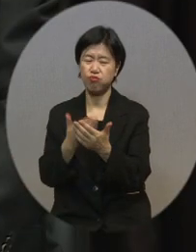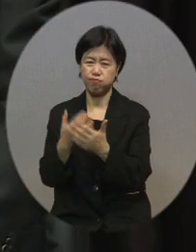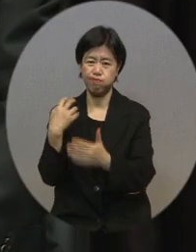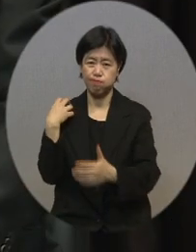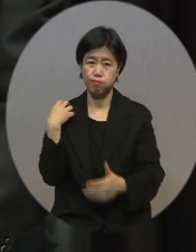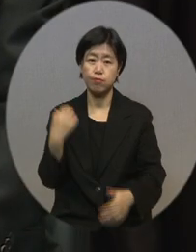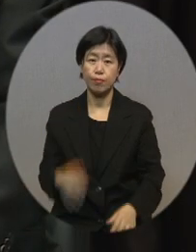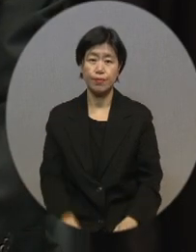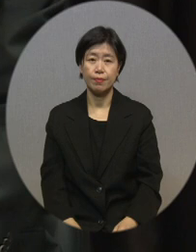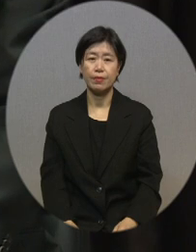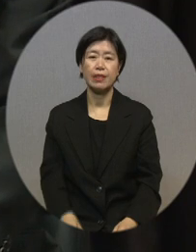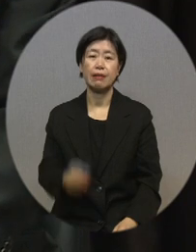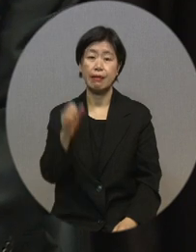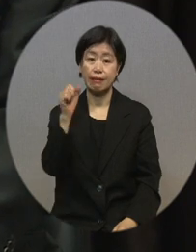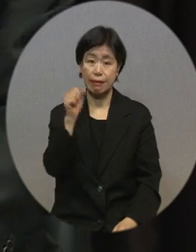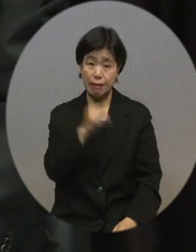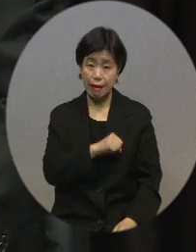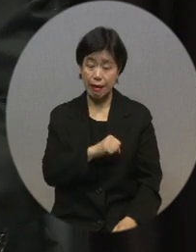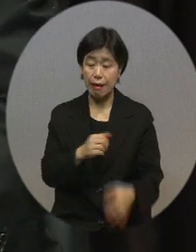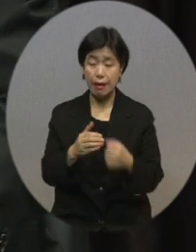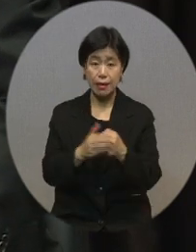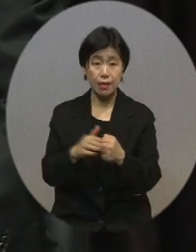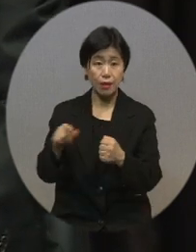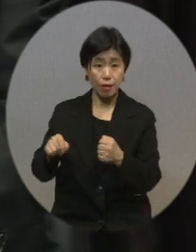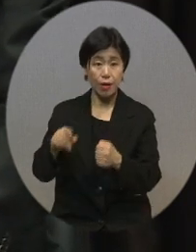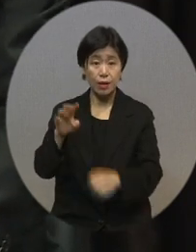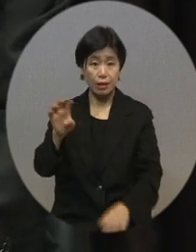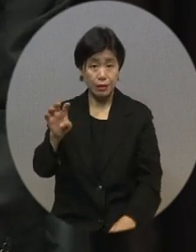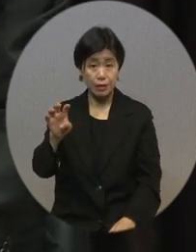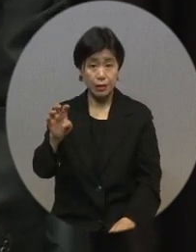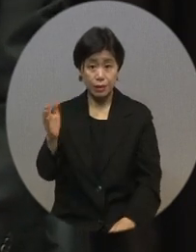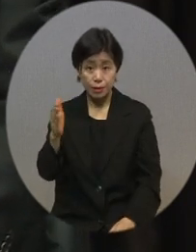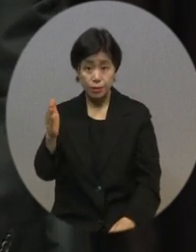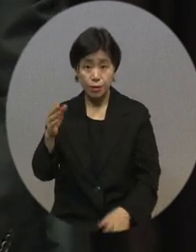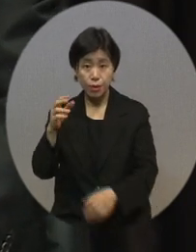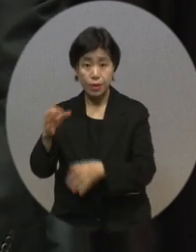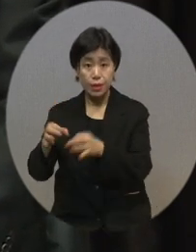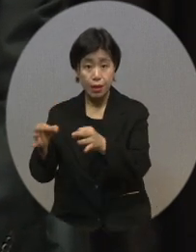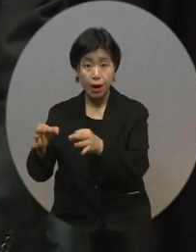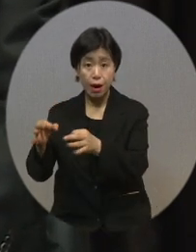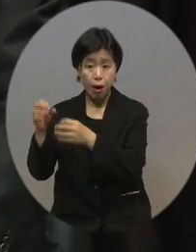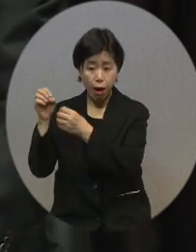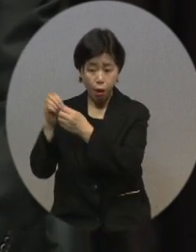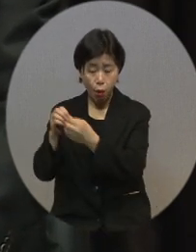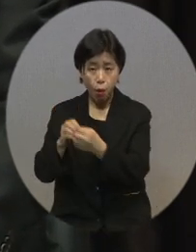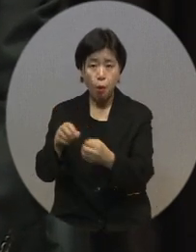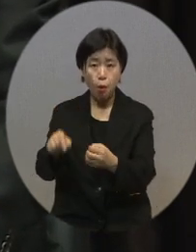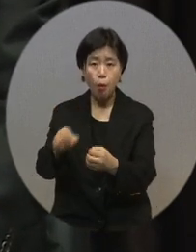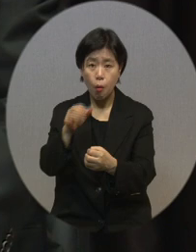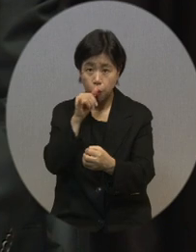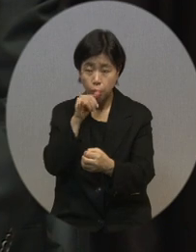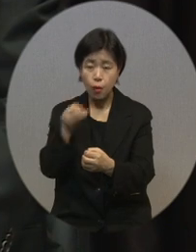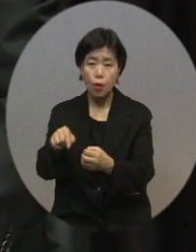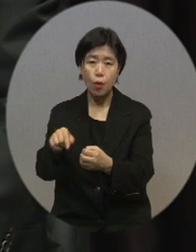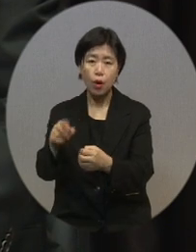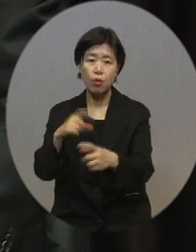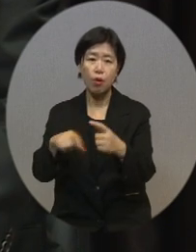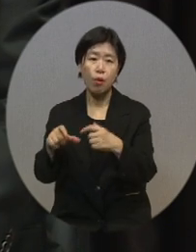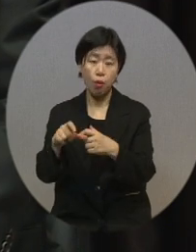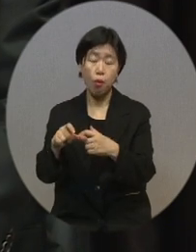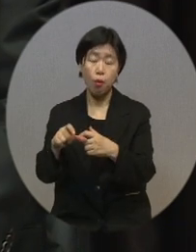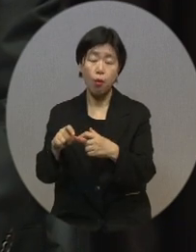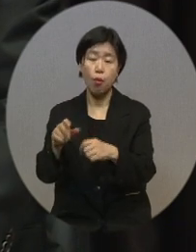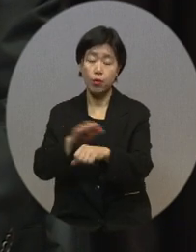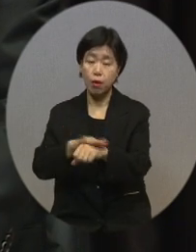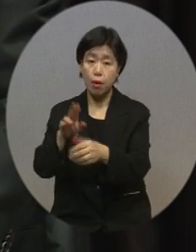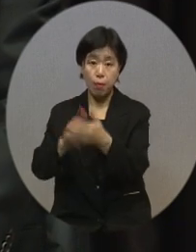그래서 오히려 재래시장인 한 40여 개의 시장이 어느 면에서는 활성화되어 있다. 예, 존속을